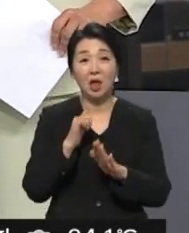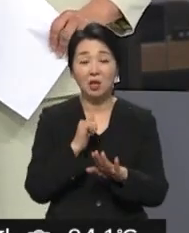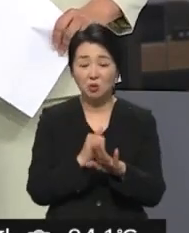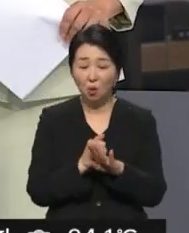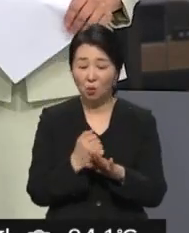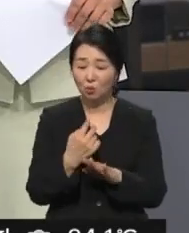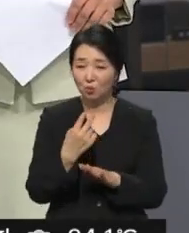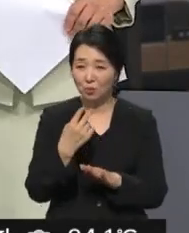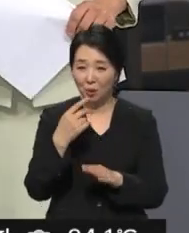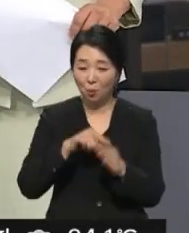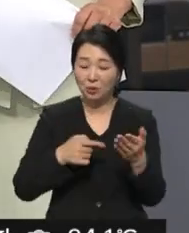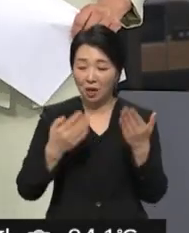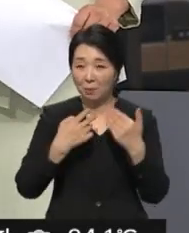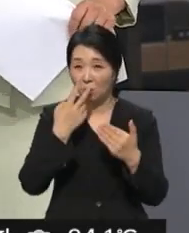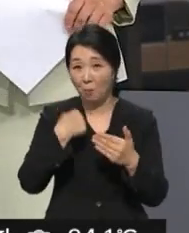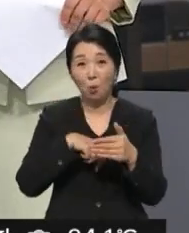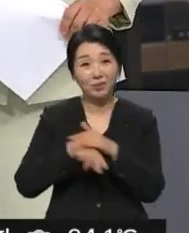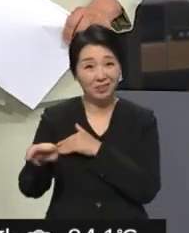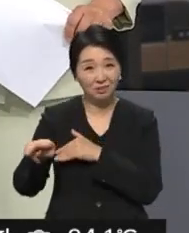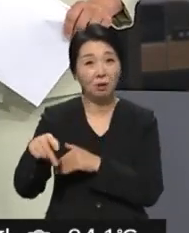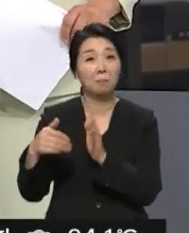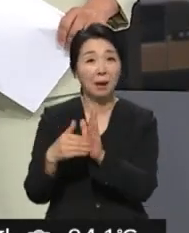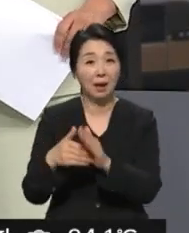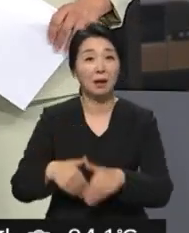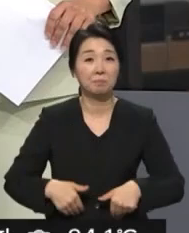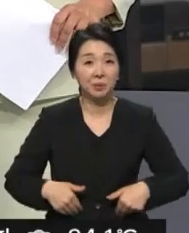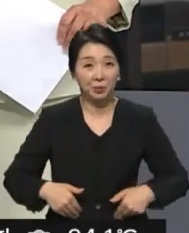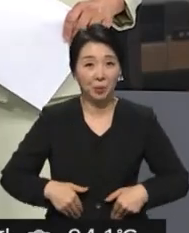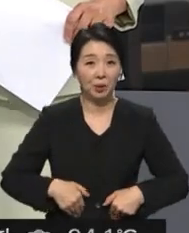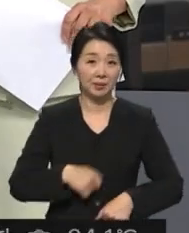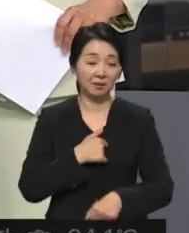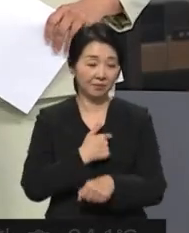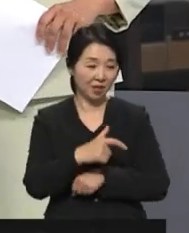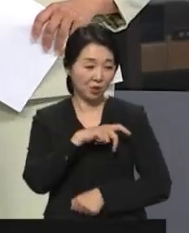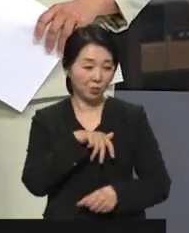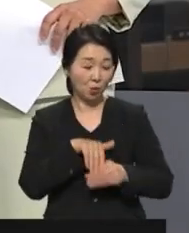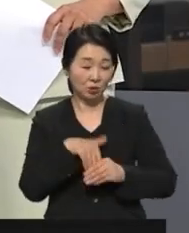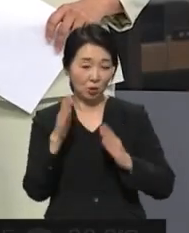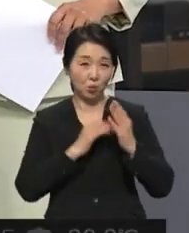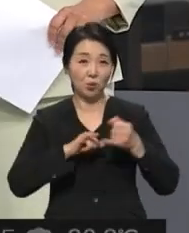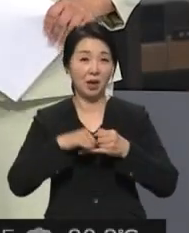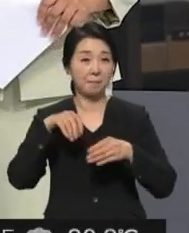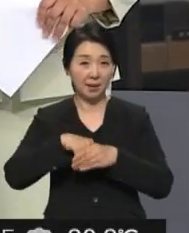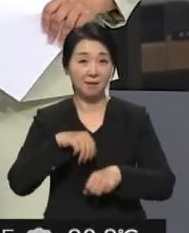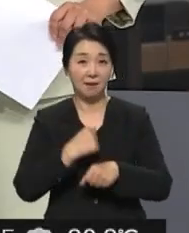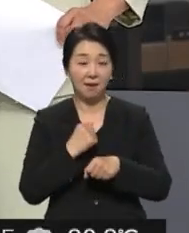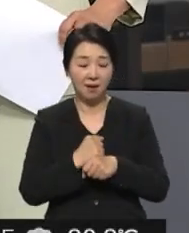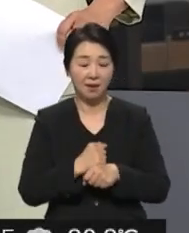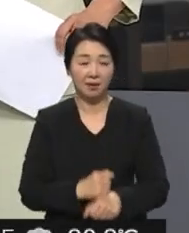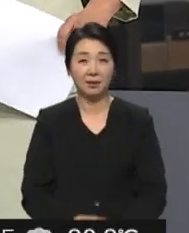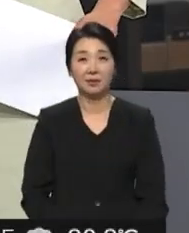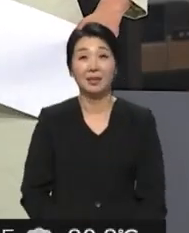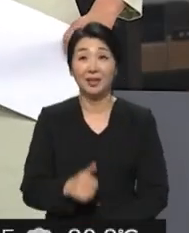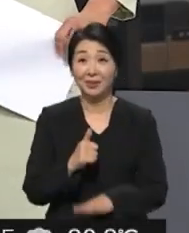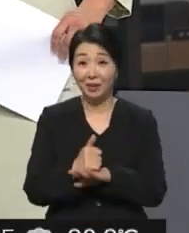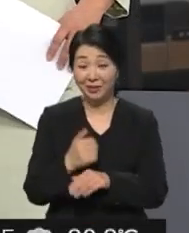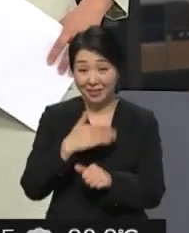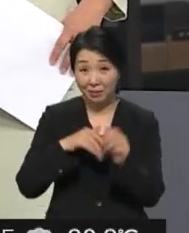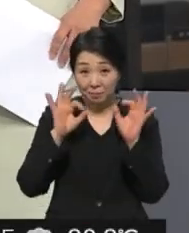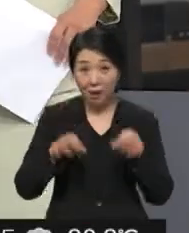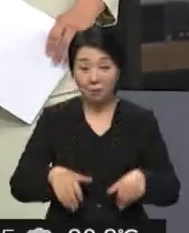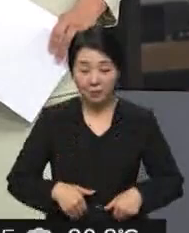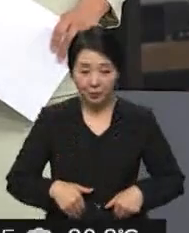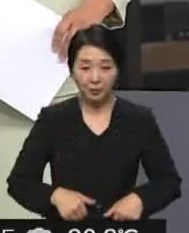말도 했습니다. 오늘은 이런 내용 내년 총선 공약에 반영하겠다고도 했습니다. 파장은 좀 지켜보도록 하고요.